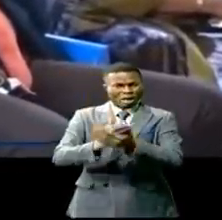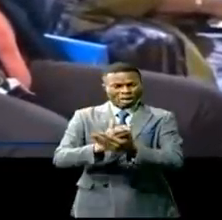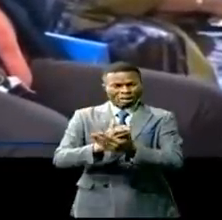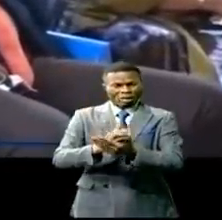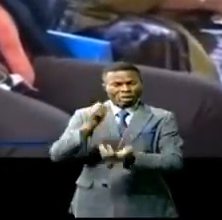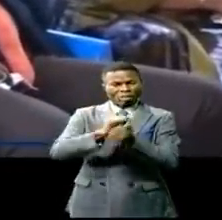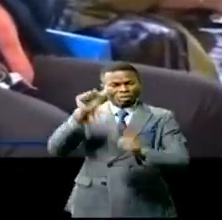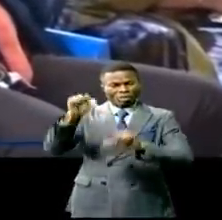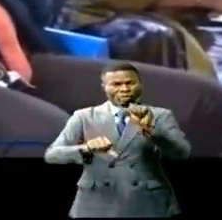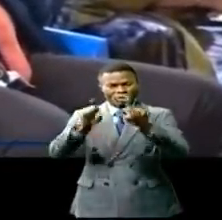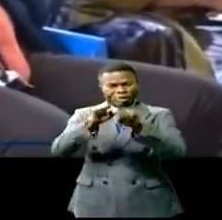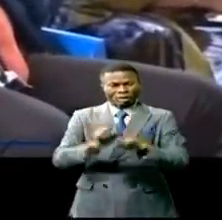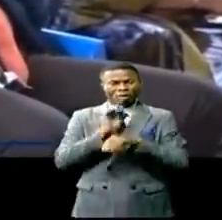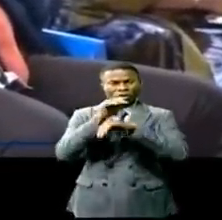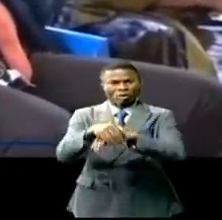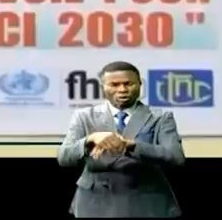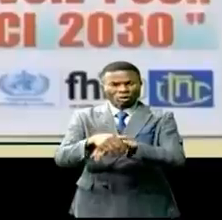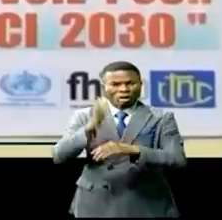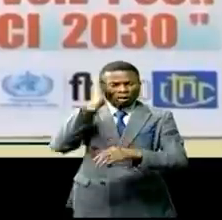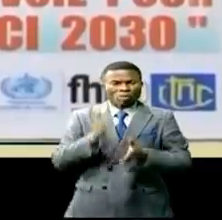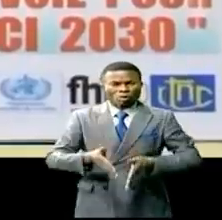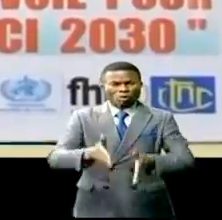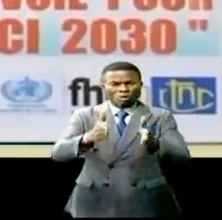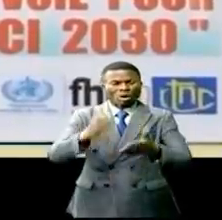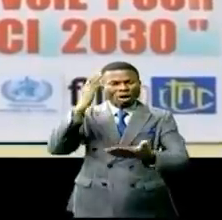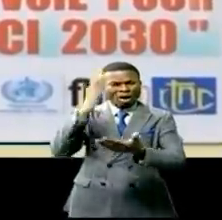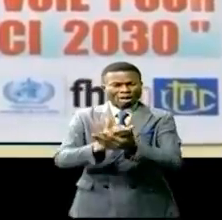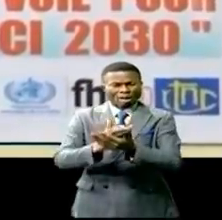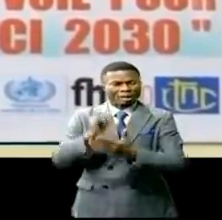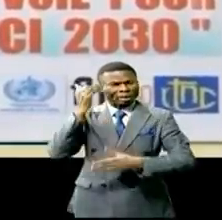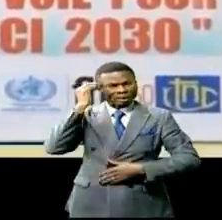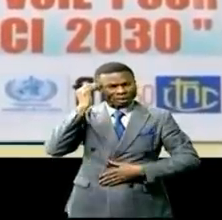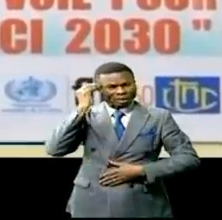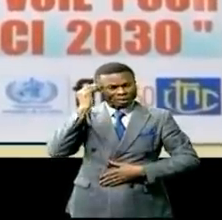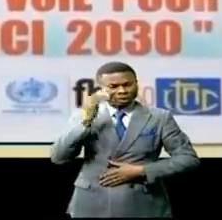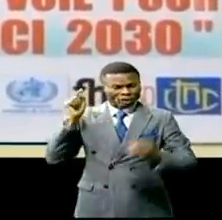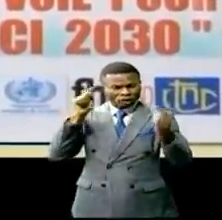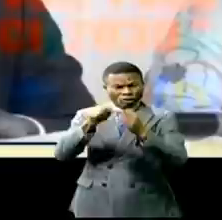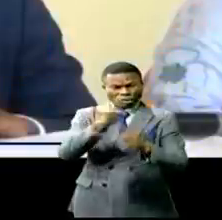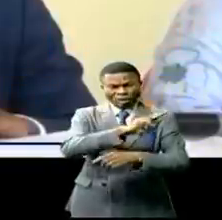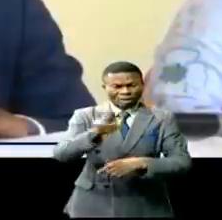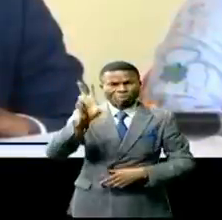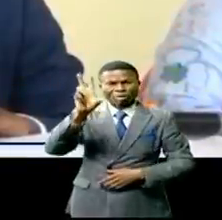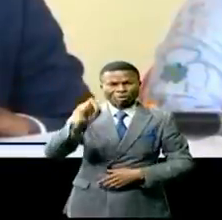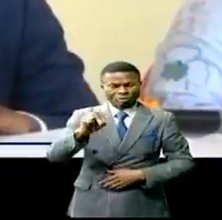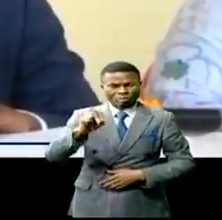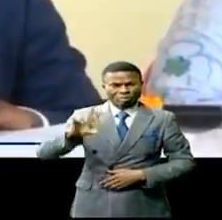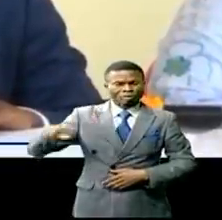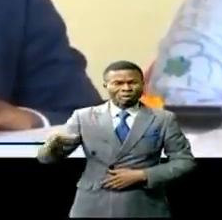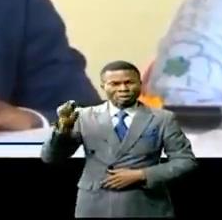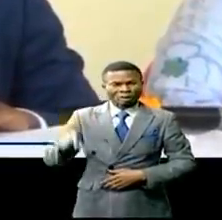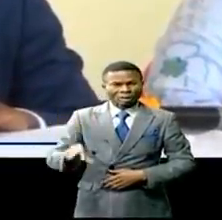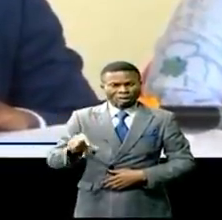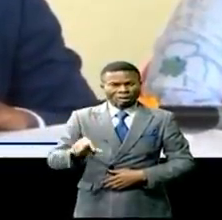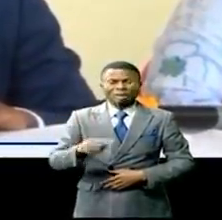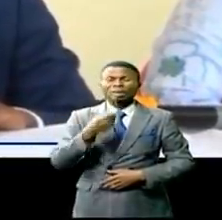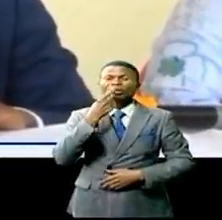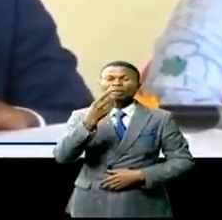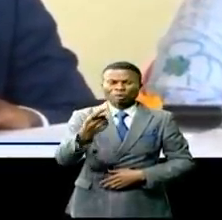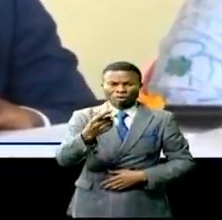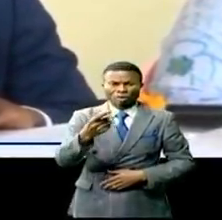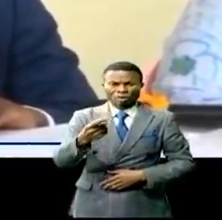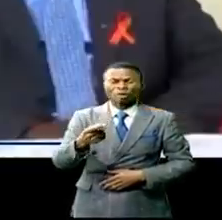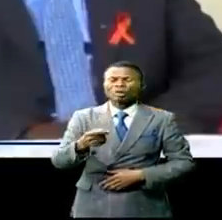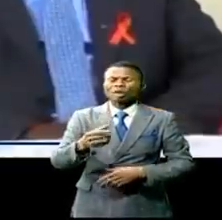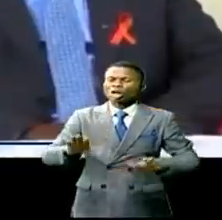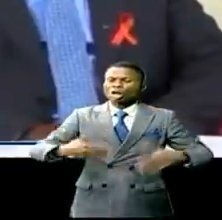et s'engager sur la bonne voie pour mettre fin au sida d'ici 2030 jacob black hat et adam saumon dit toute son indignation